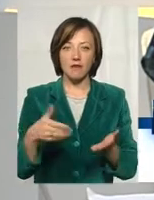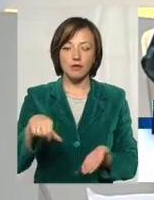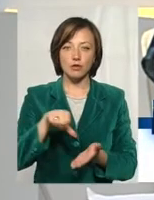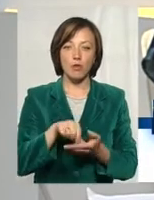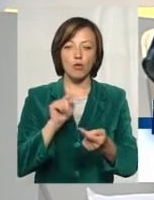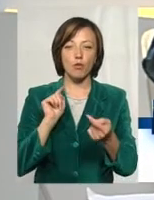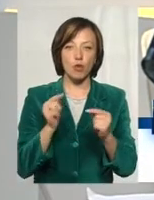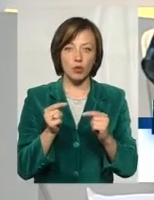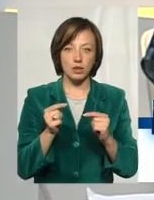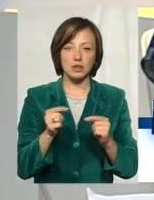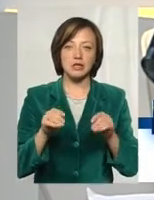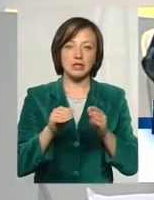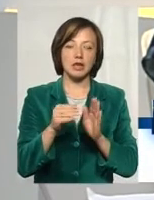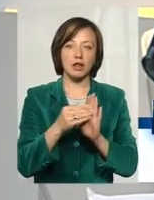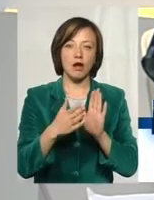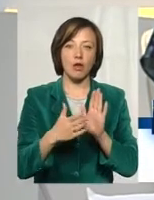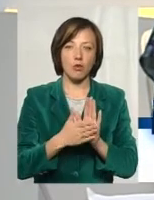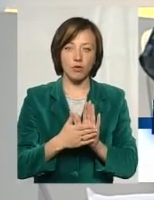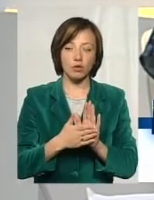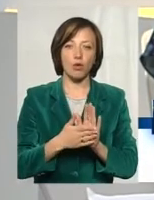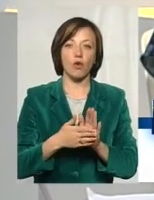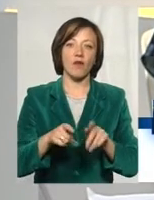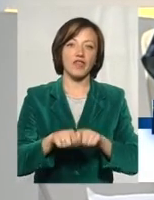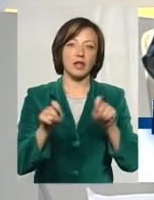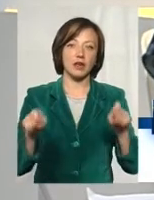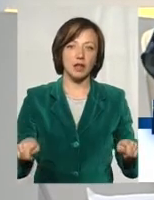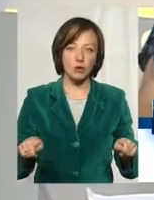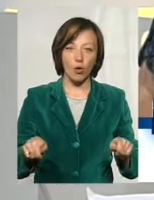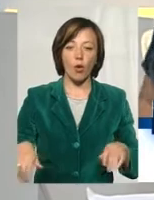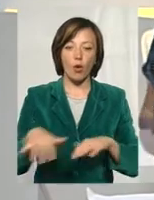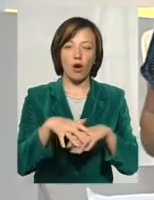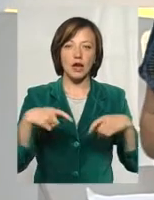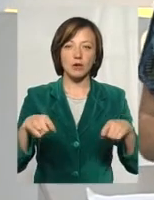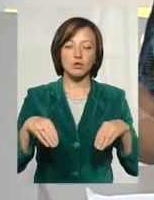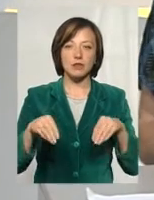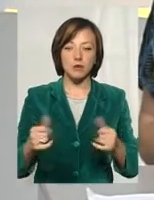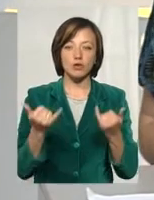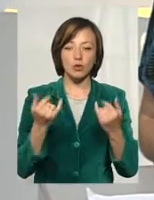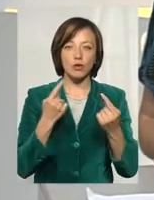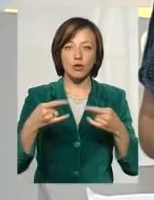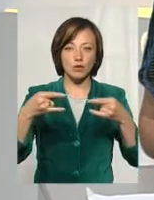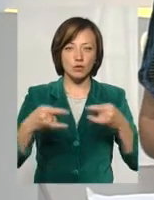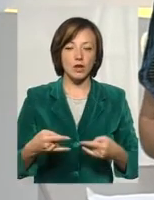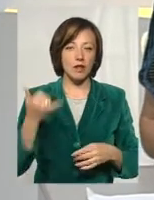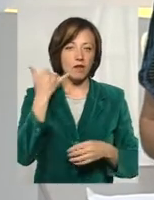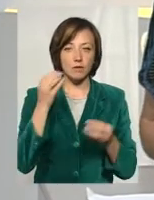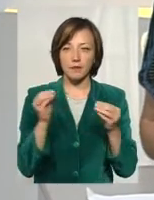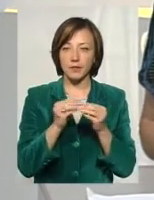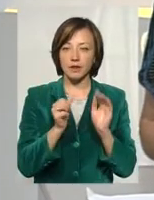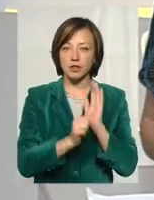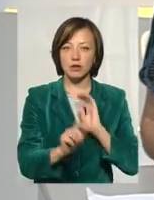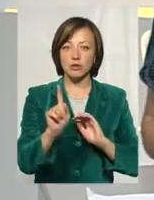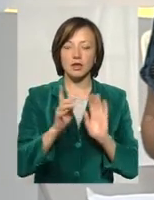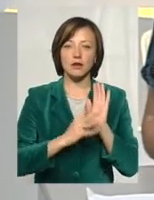виступають проти задекларованого відкритого ринку землі. Про це все говоримо сьогодні у цій студії. Телефон для зв'язку незмінний